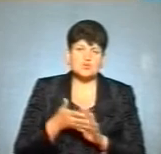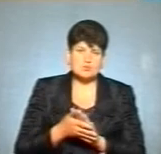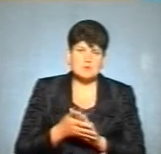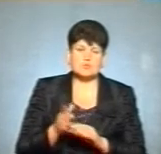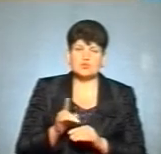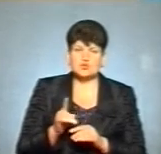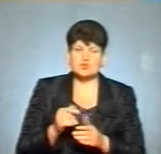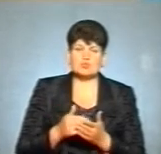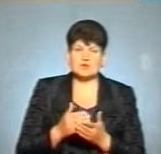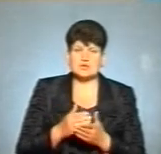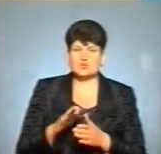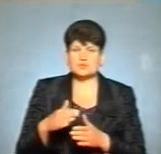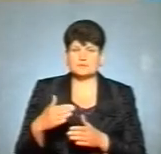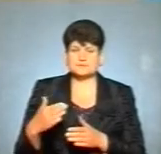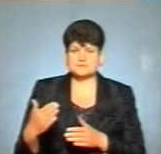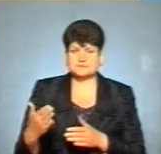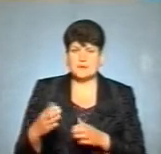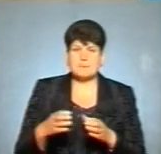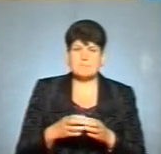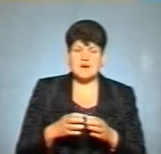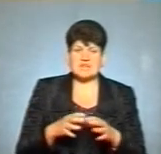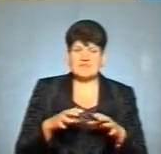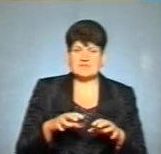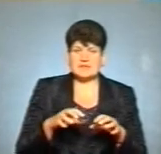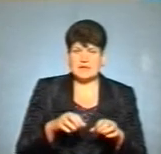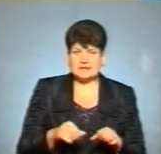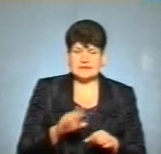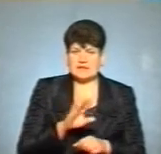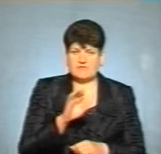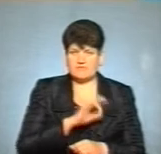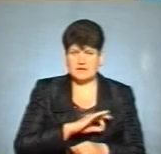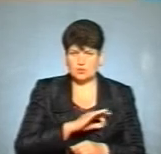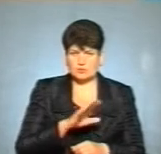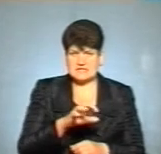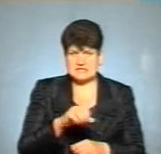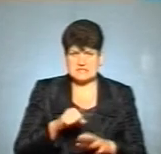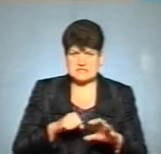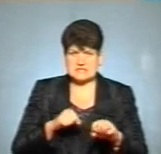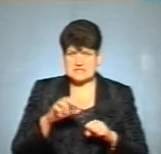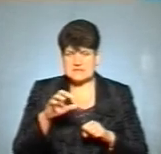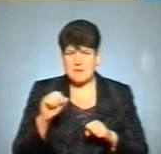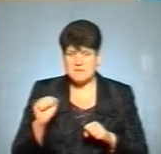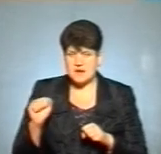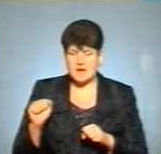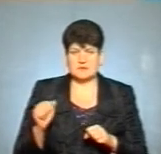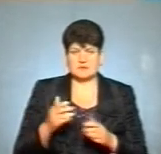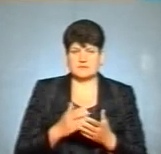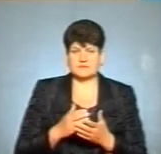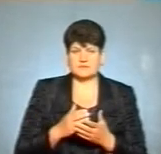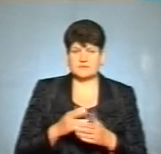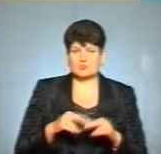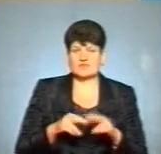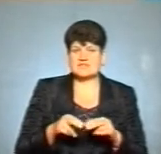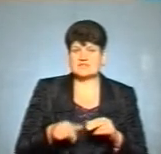ж таки, з політичної точки зору партії влади, скажімо так, не зовсім вигідно буде забирати з певних інфраструктурних об'єктів, наприклад, це будівництво